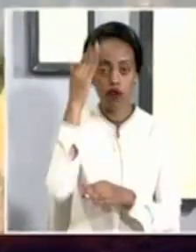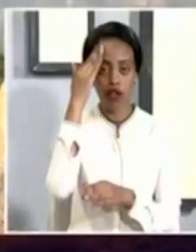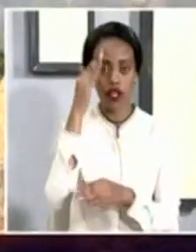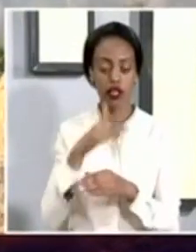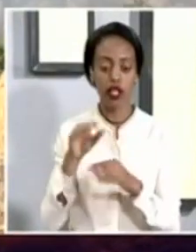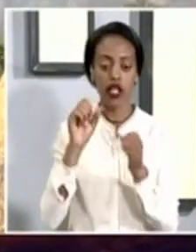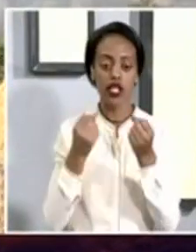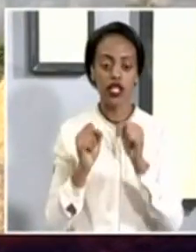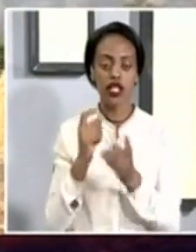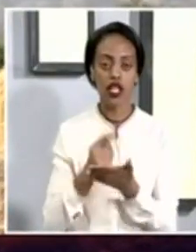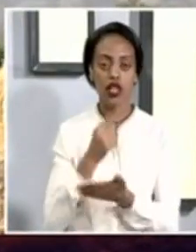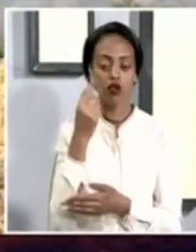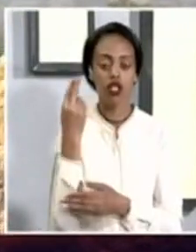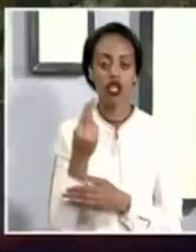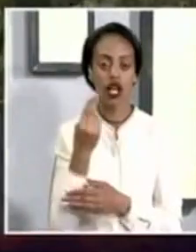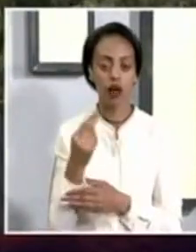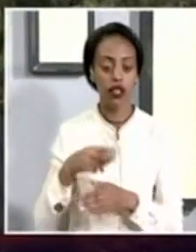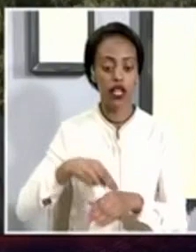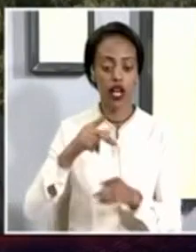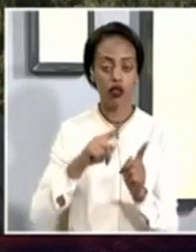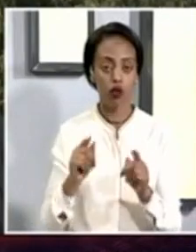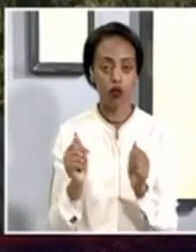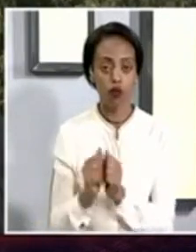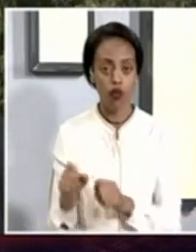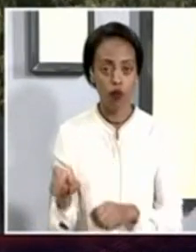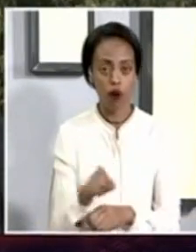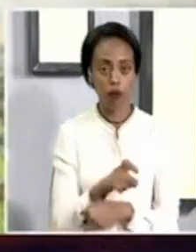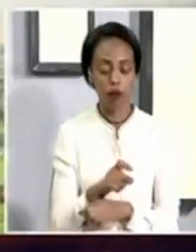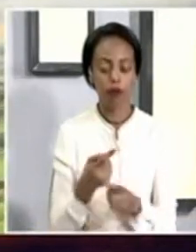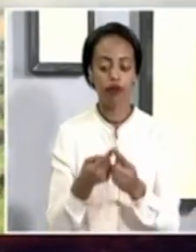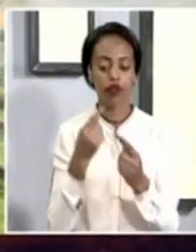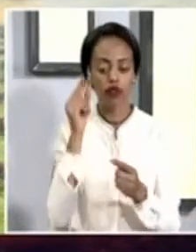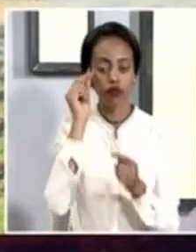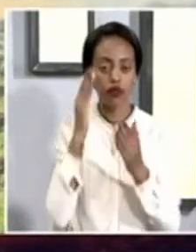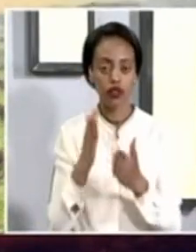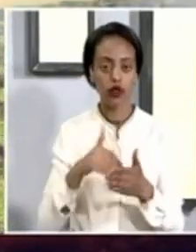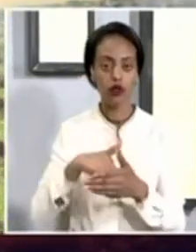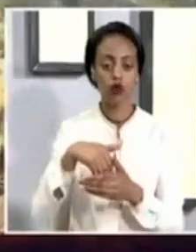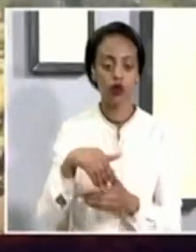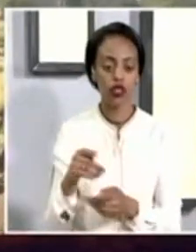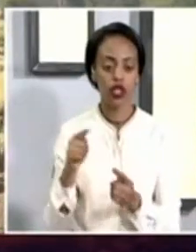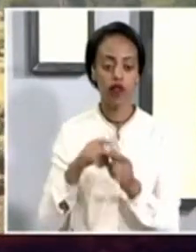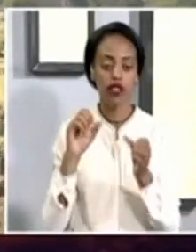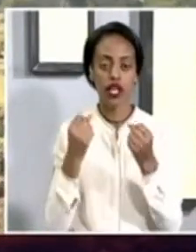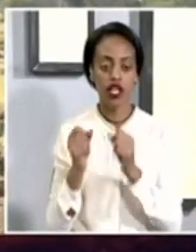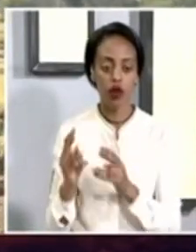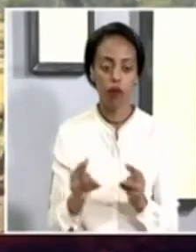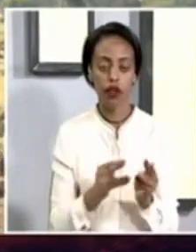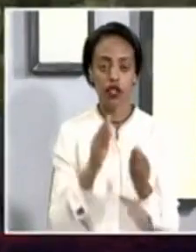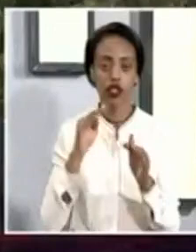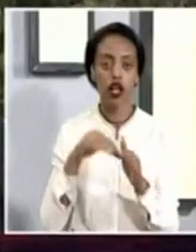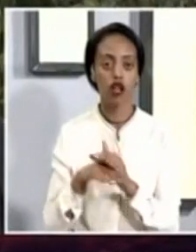ሳይነስና ቴክኖሎጂ ተጠቀምቲ ትካላት እውን ምስቲ ምኳነን ካብቲ ባህላዊ መንገዲ ወፂና ናብቲ ሳይነሳዊ መንገዲ